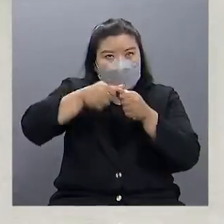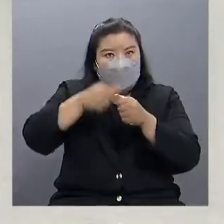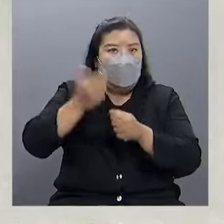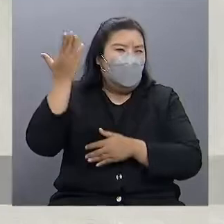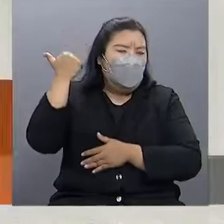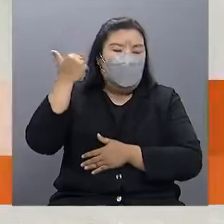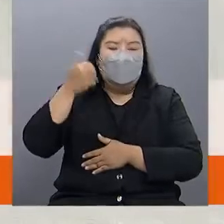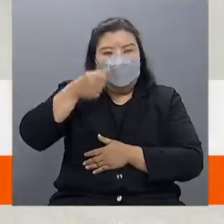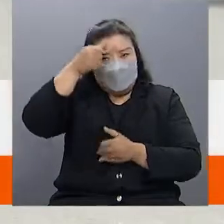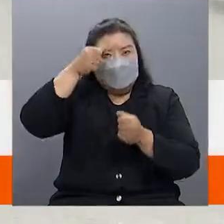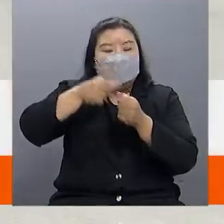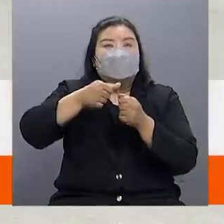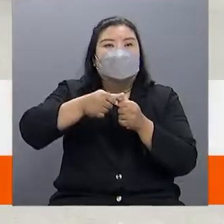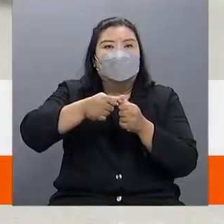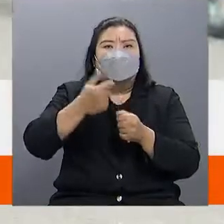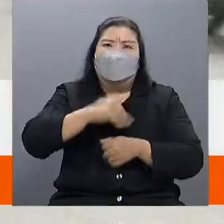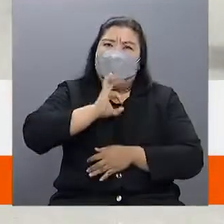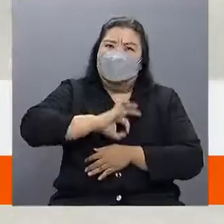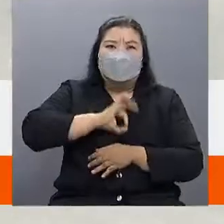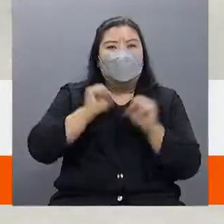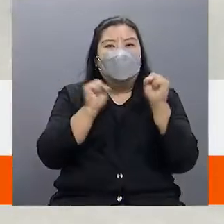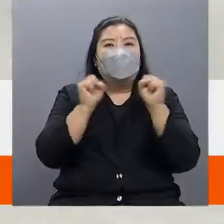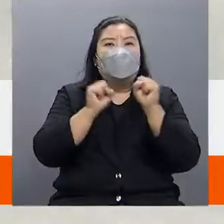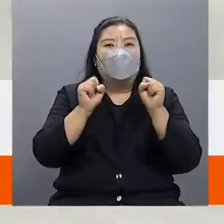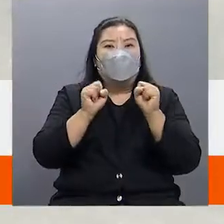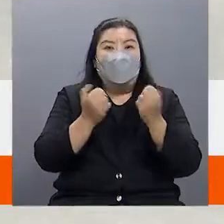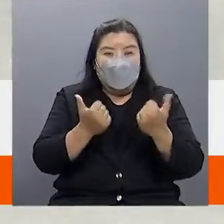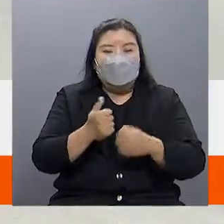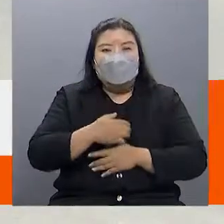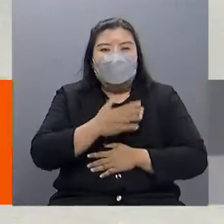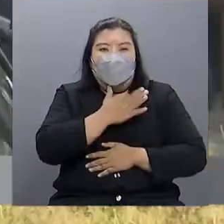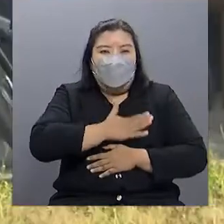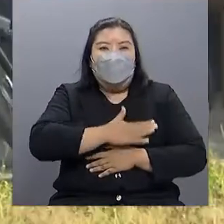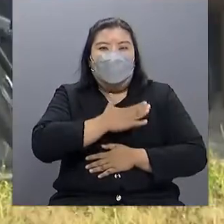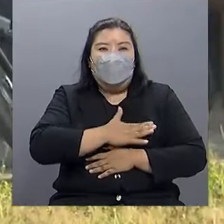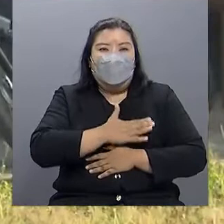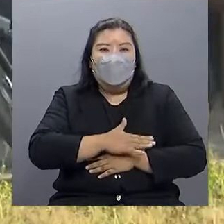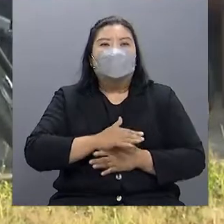วก็ยังคงหวาดกลัวอยู่ด้วยนะคะหลังจากนี้อาจจะต้องใช้เวลาในการเยียวยาจิตใจค่ะ